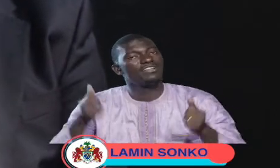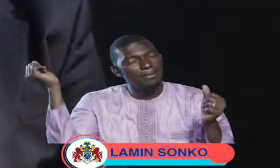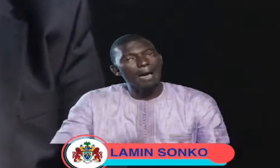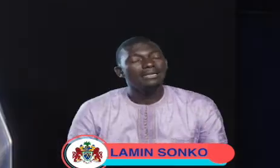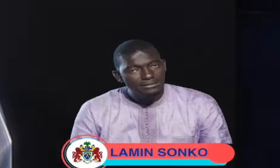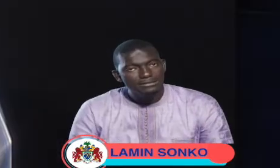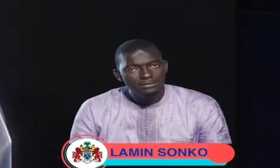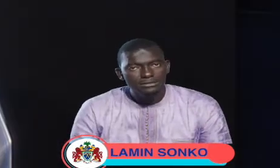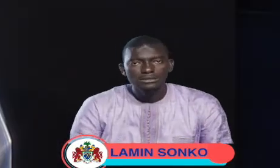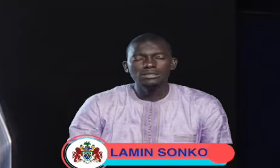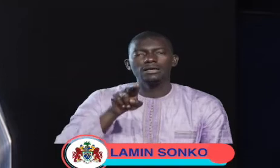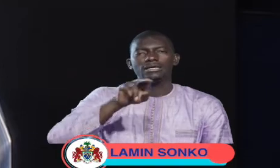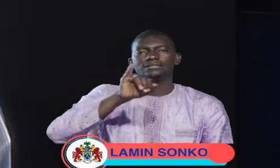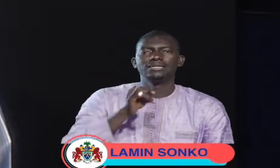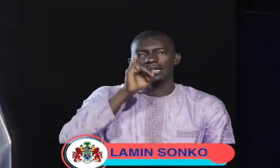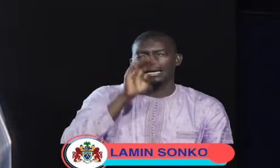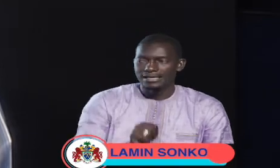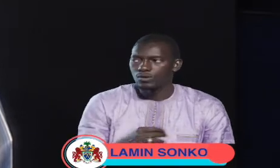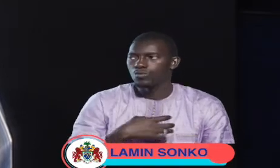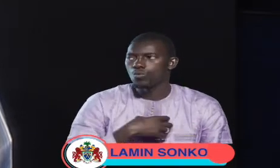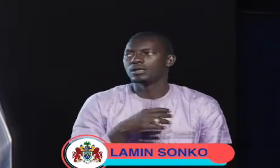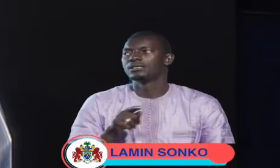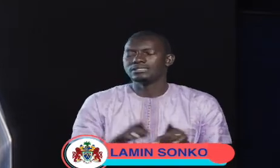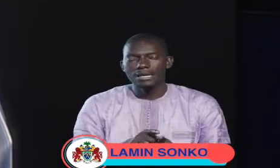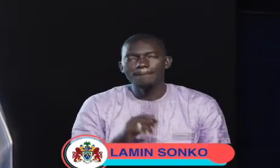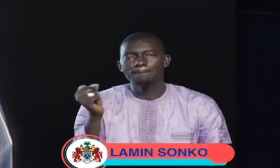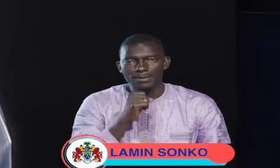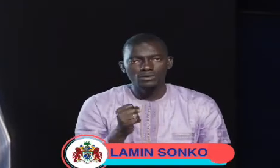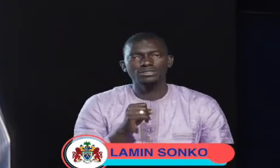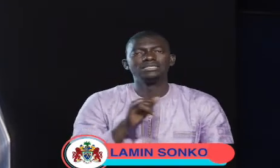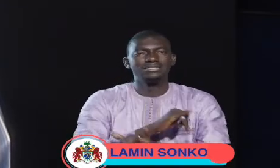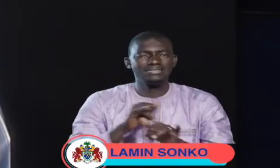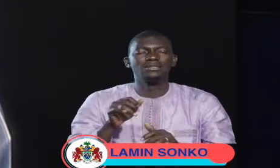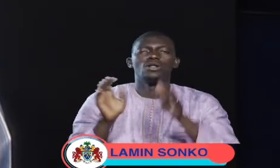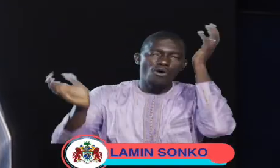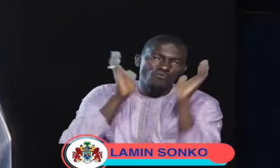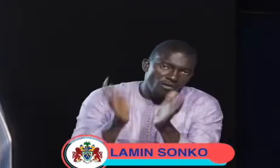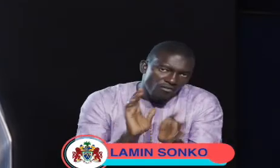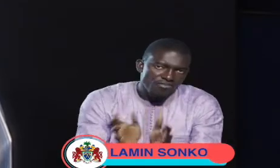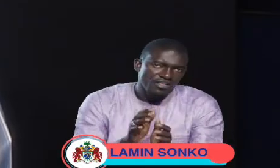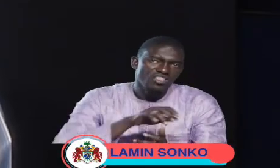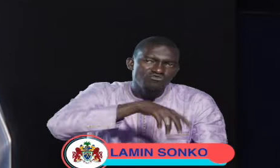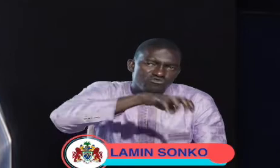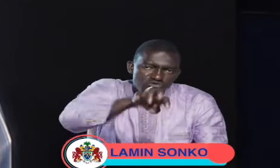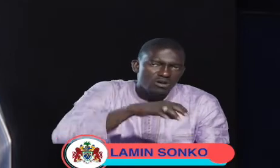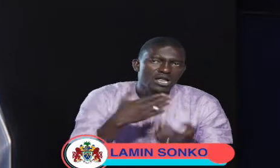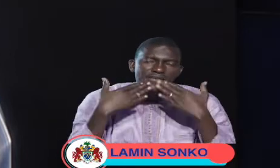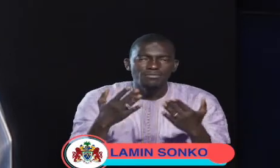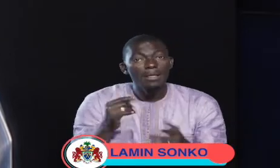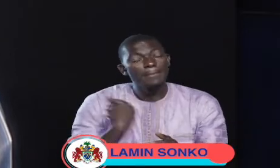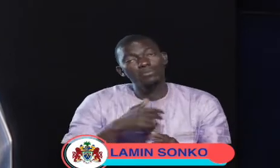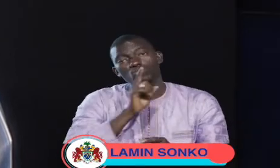ndjay ba dog la fofu non because bele ñu ci false information because amna ñuy wax